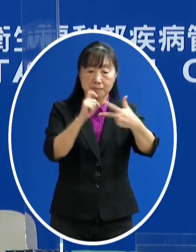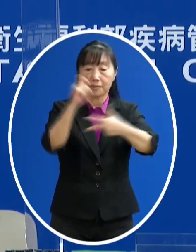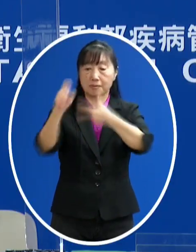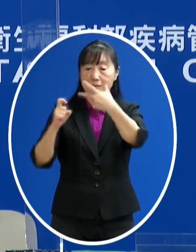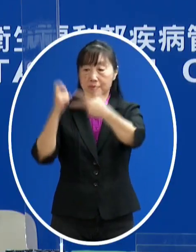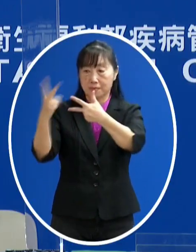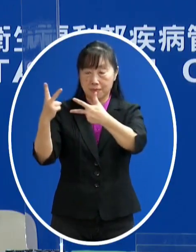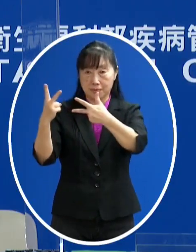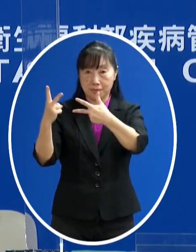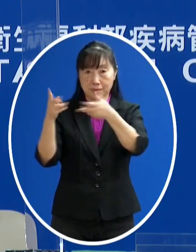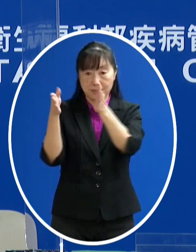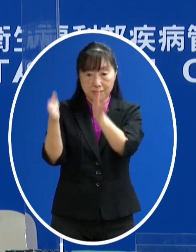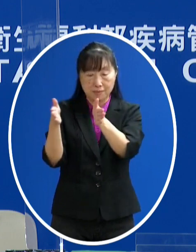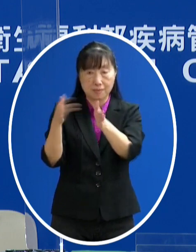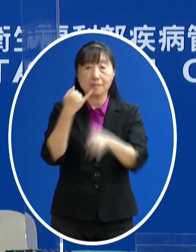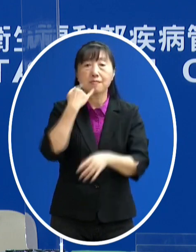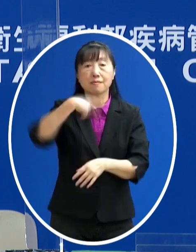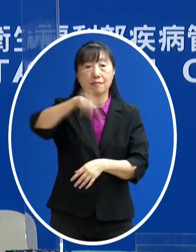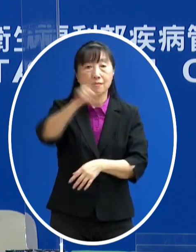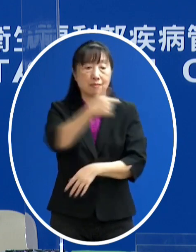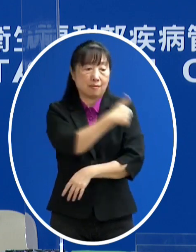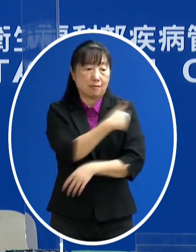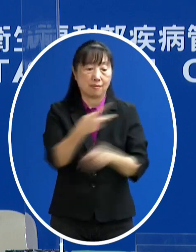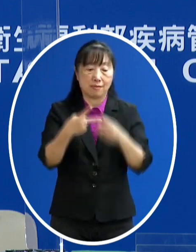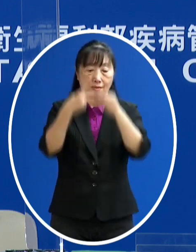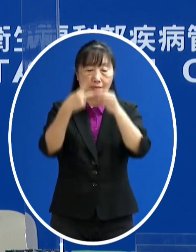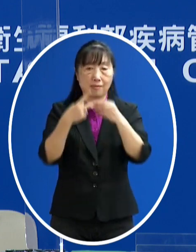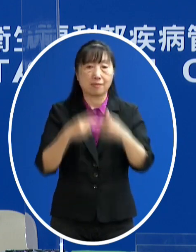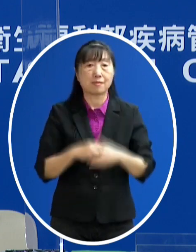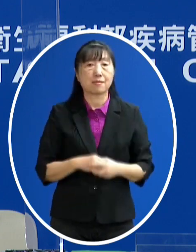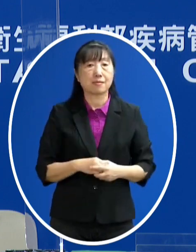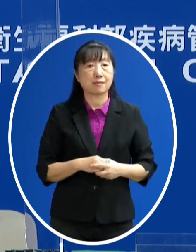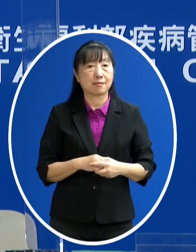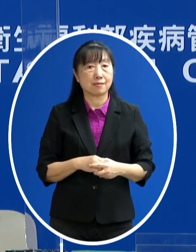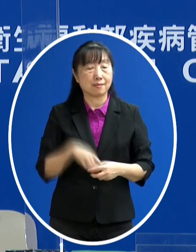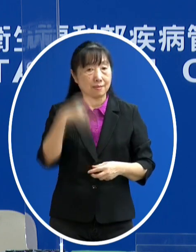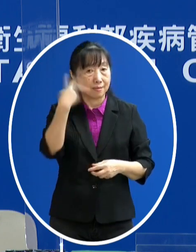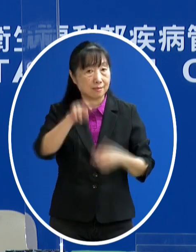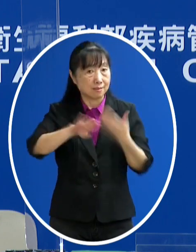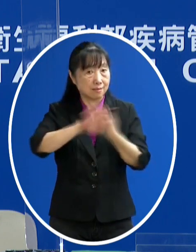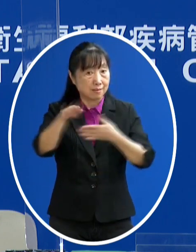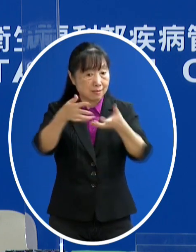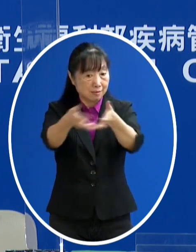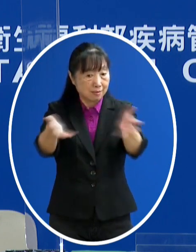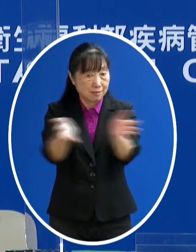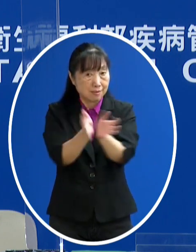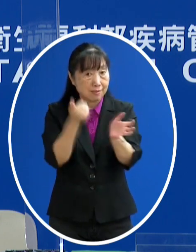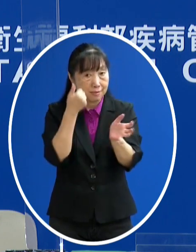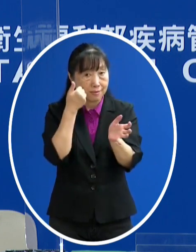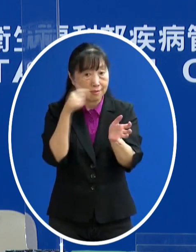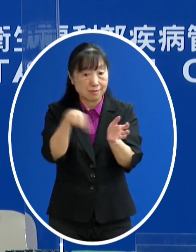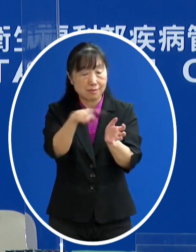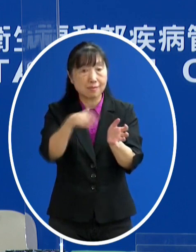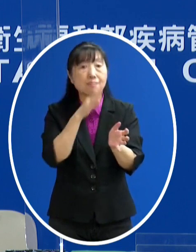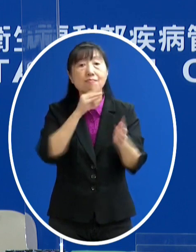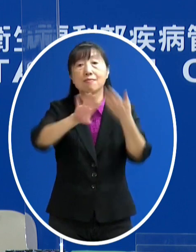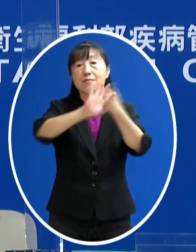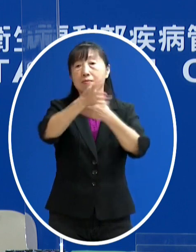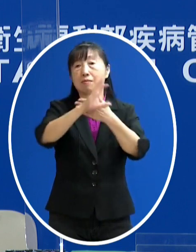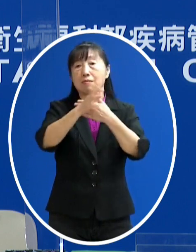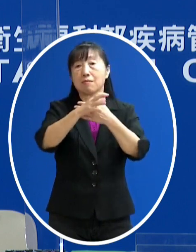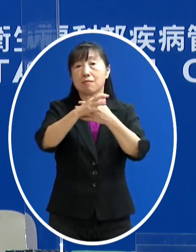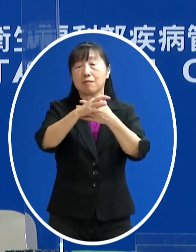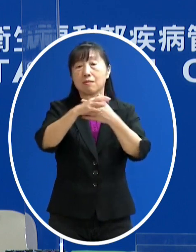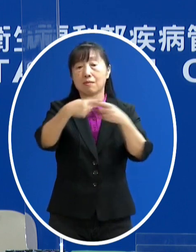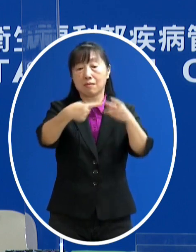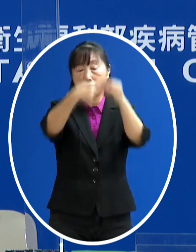10到12周的时候来做接种。那另外有另外一类的人员齁，是从国外接